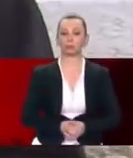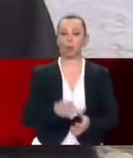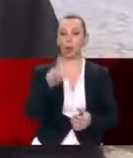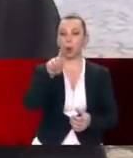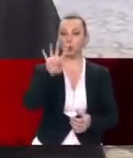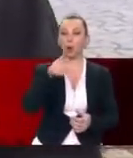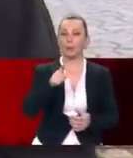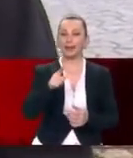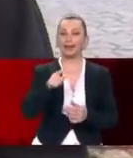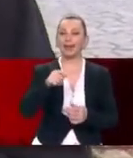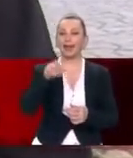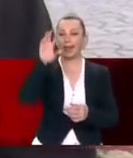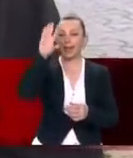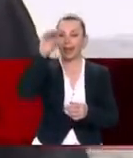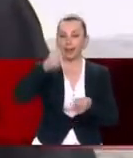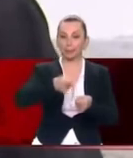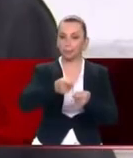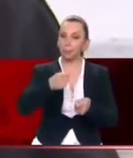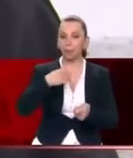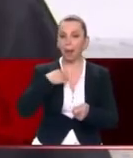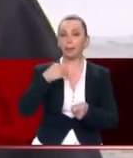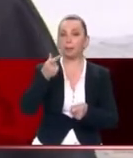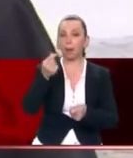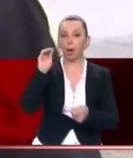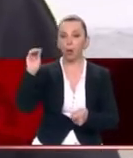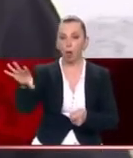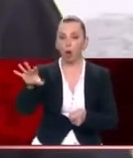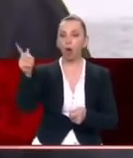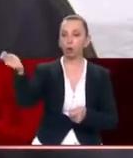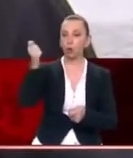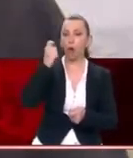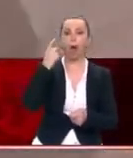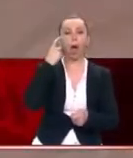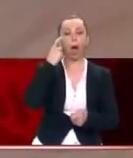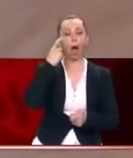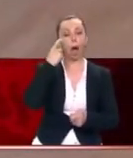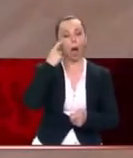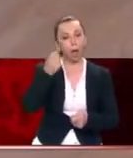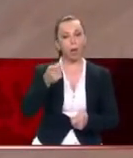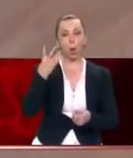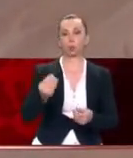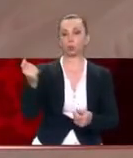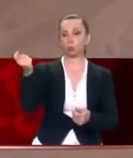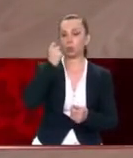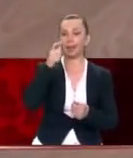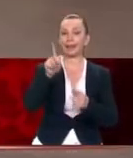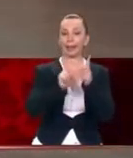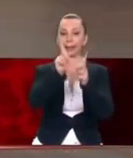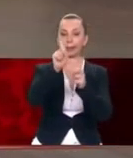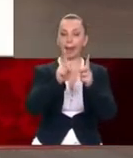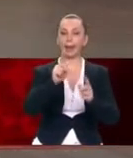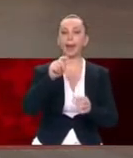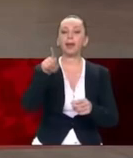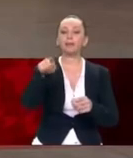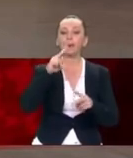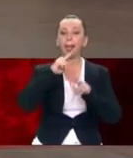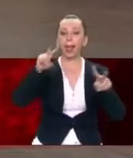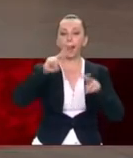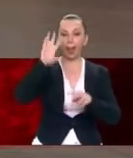14 bin liraya anlaştığımız fiyatı yolladım. Dekontu da yolladım. Hayırlı olsun dedi bayan bana. İnternetten elektrikli süpürge almak istedi.